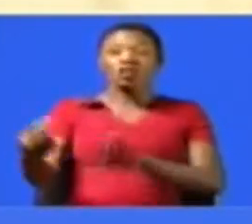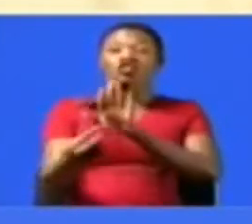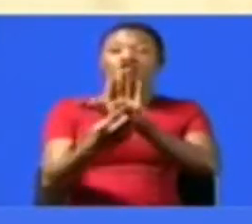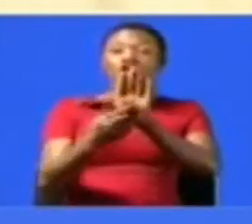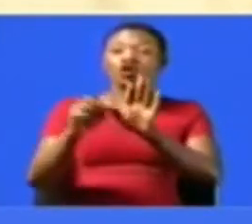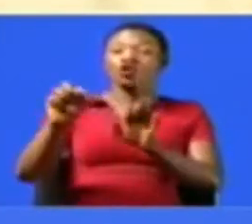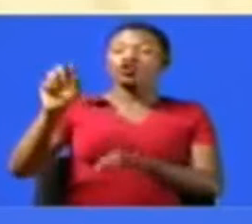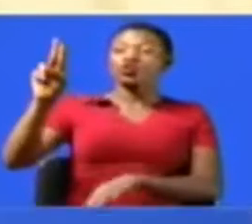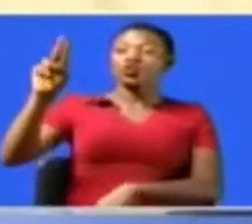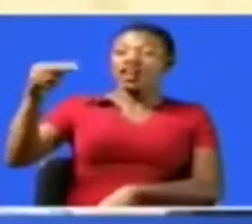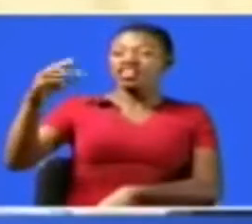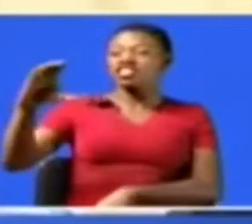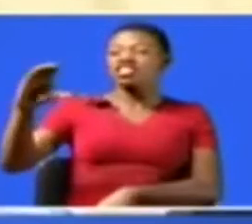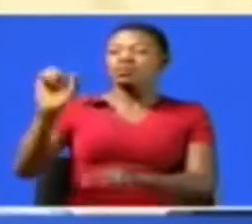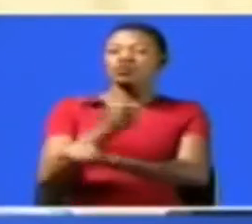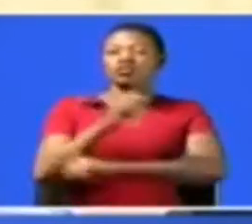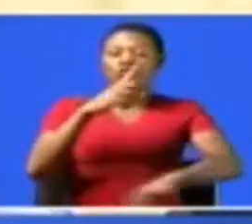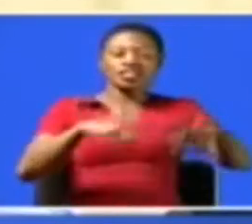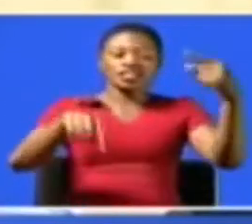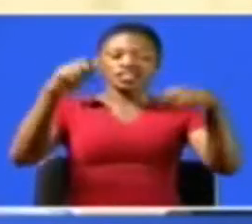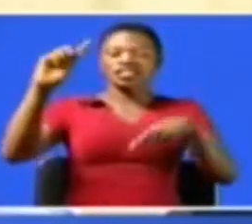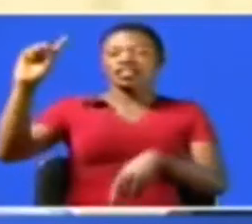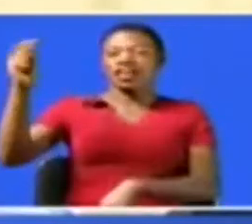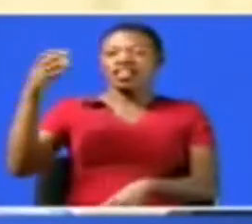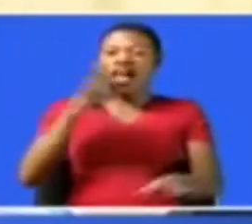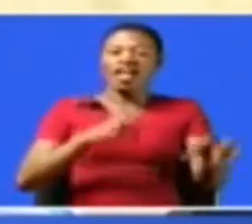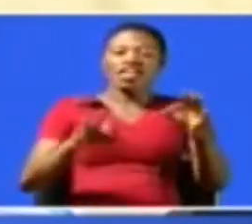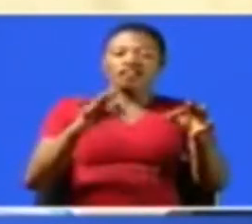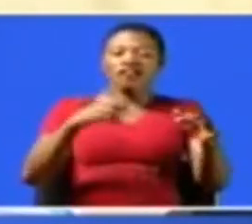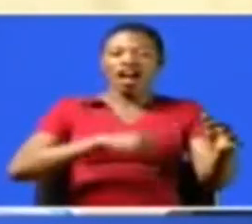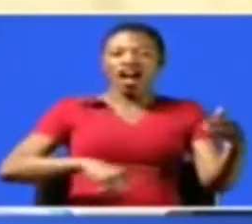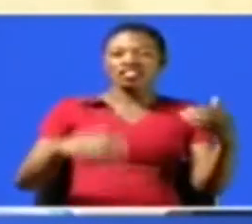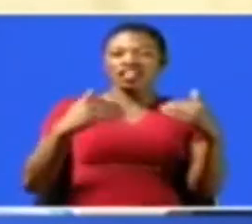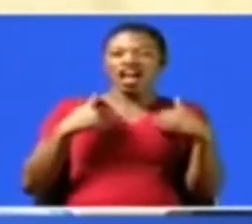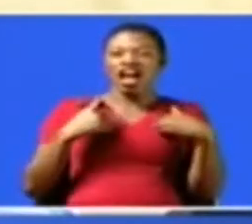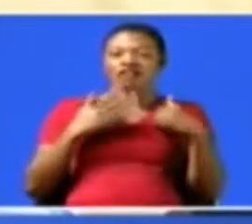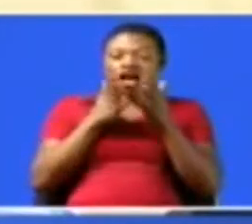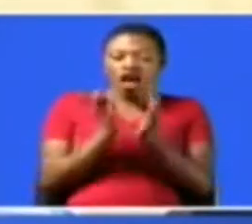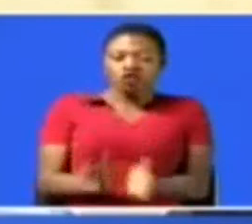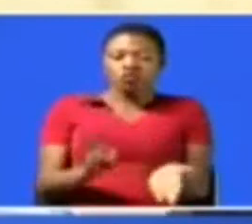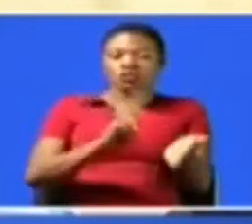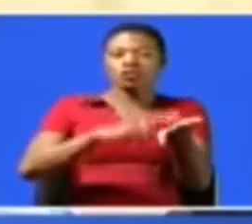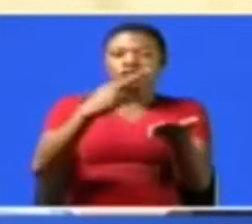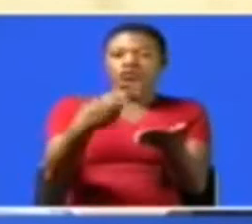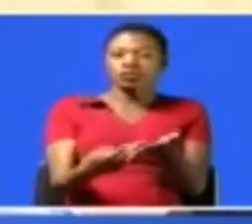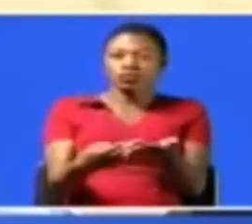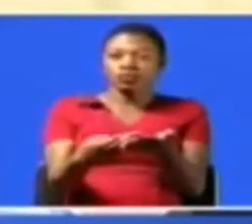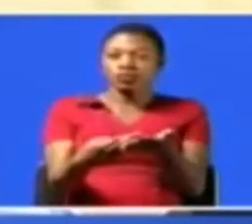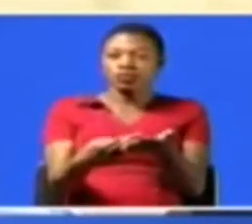UHC will not succeed in Kenya if at all we are going to have a human resource that